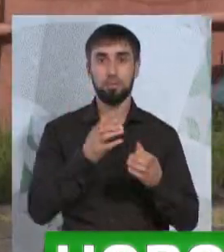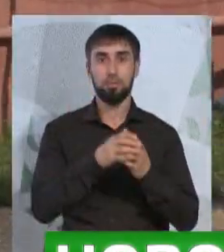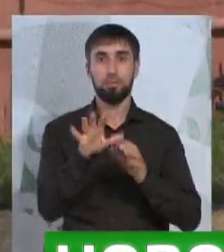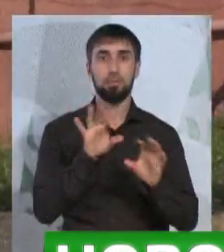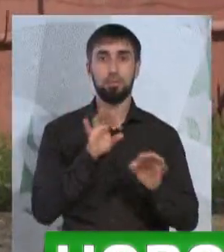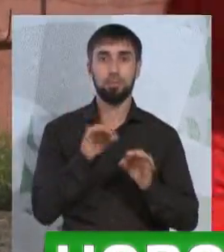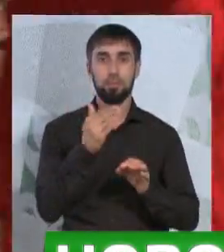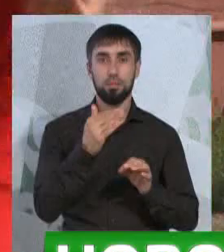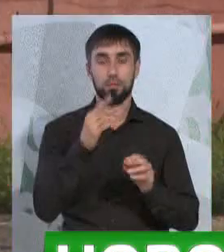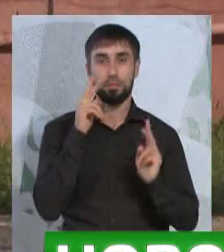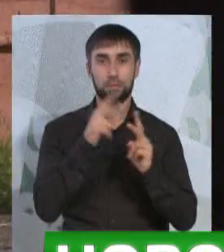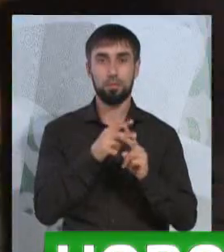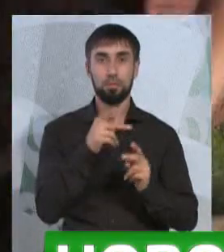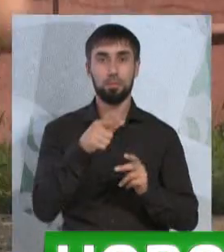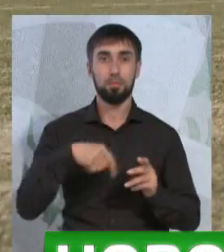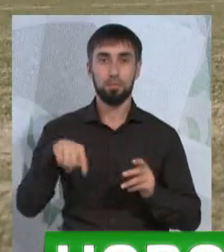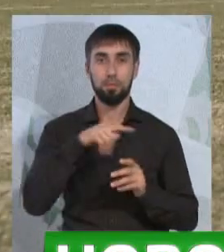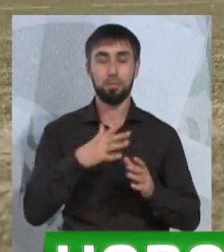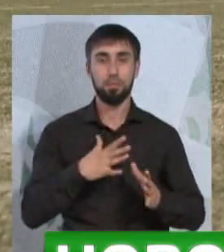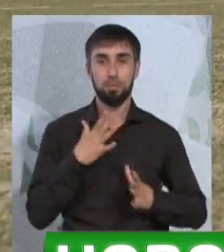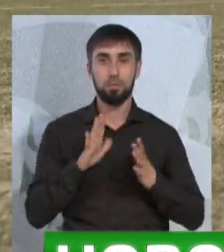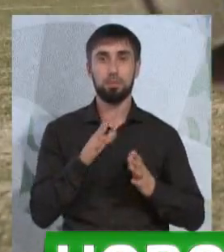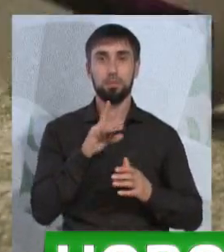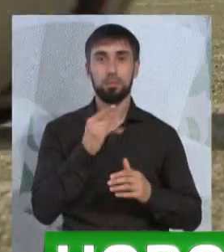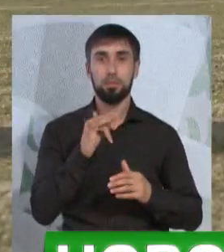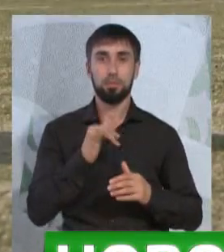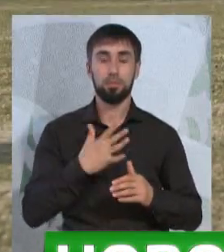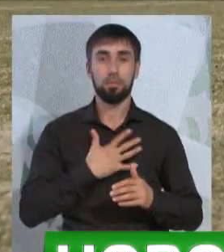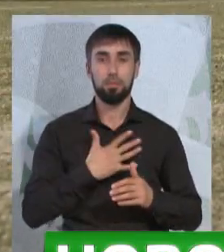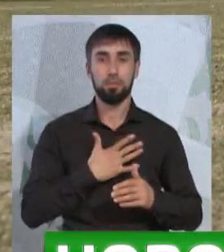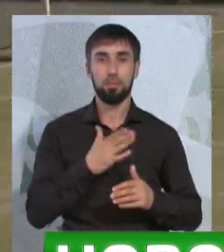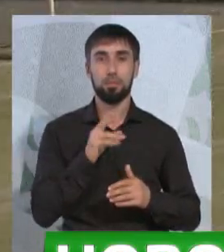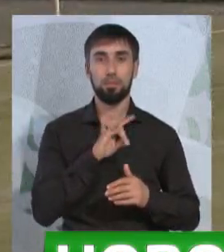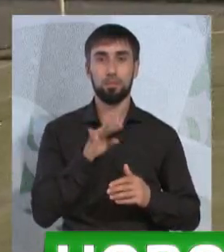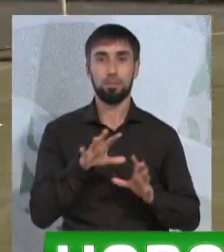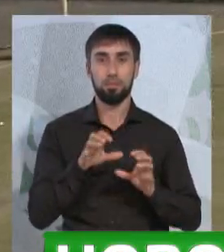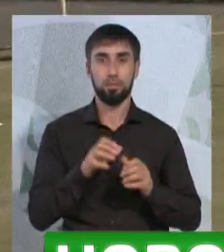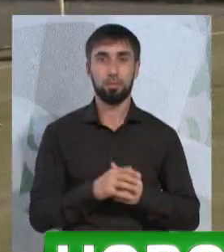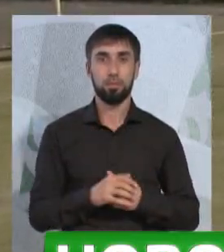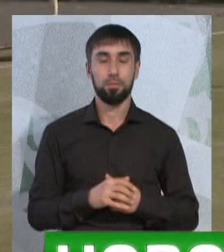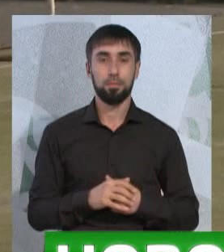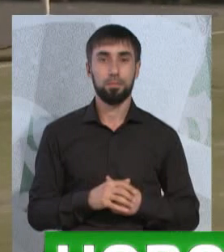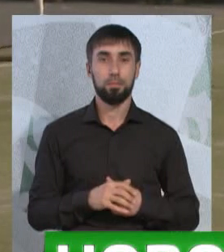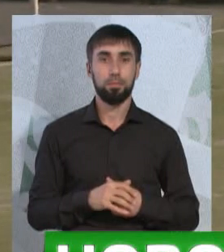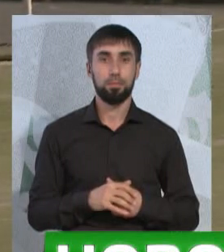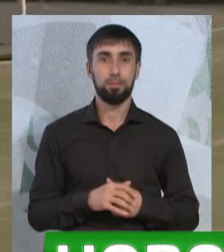Несколько кругов вокруг стадиона помогут новичкам размять мышцы и наполнить легкие кислородом.